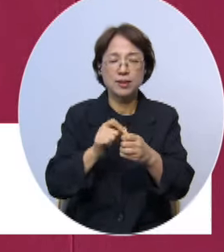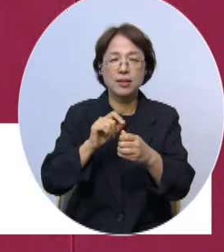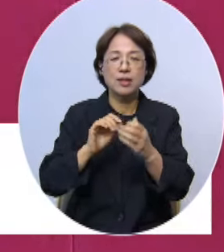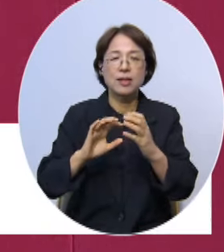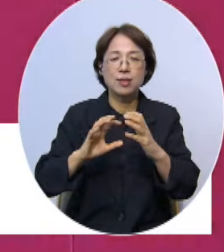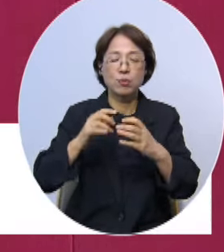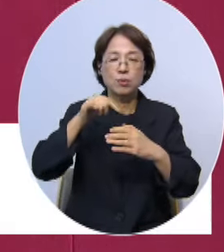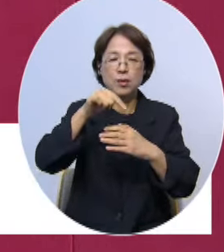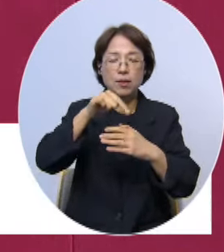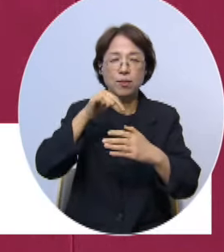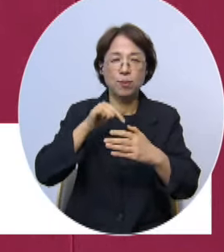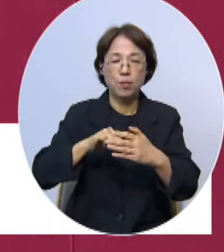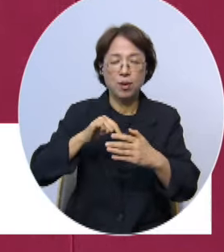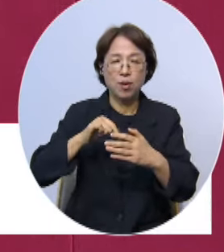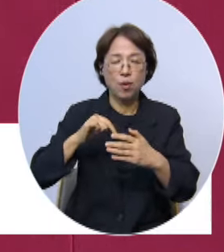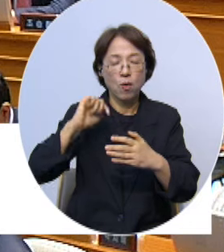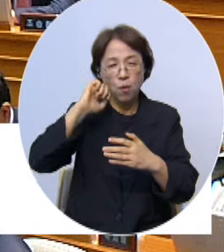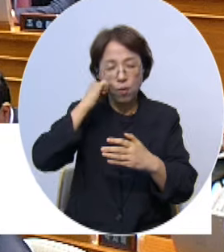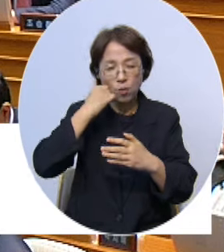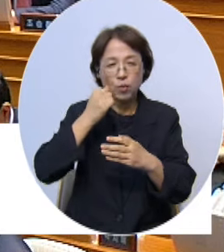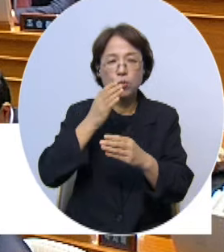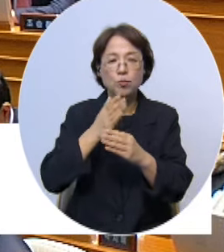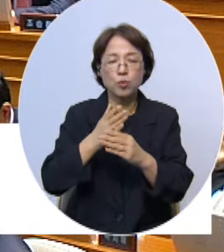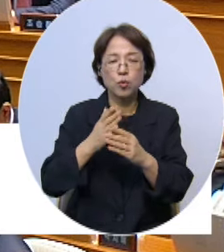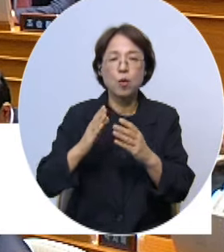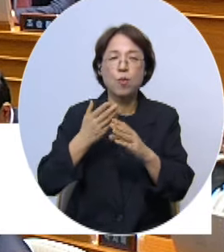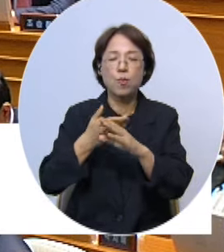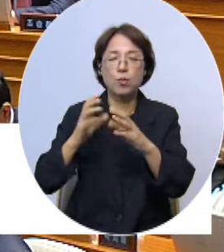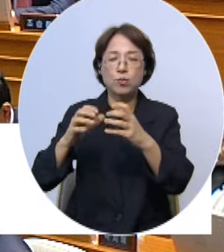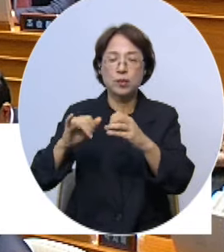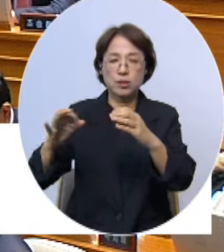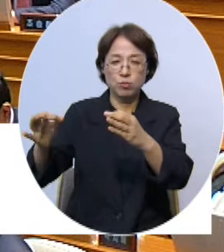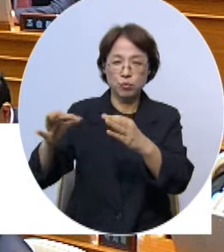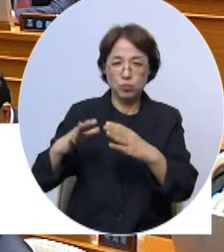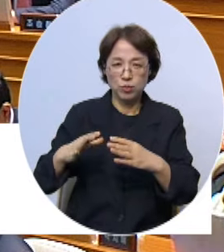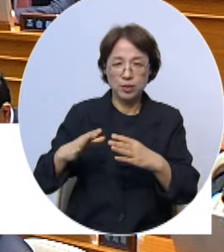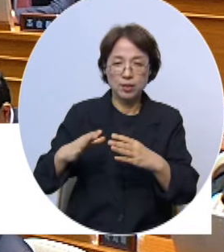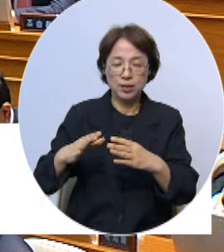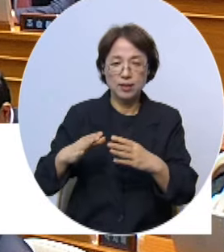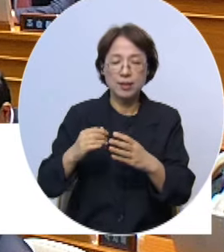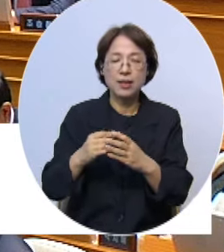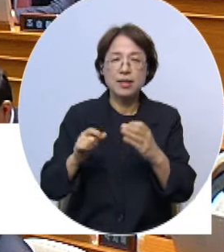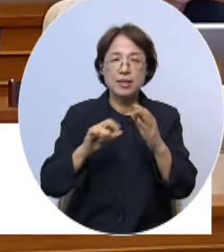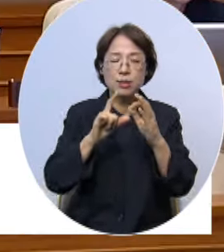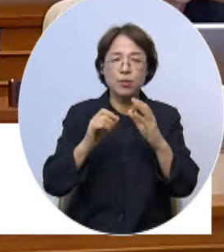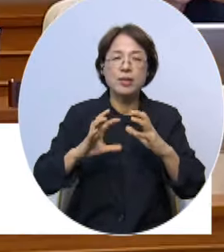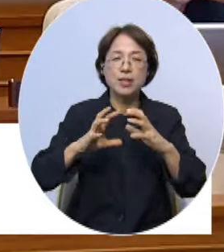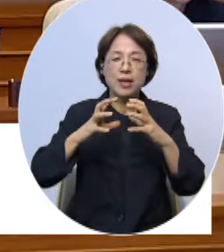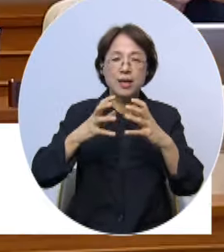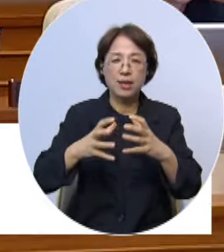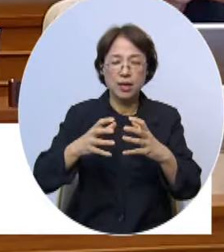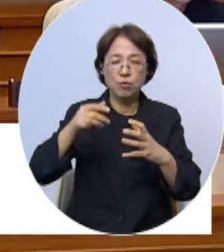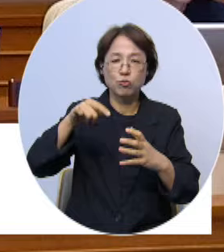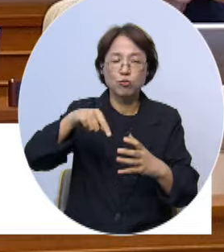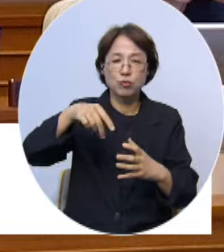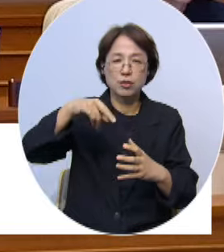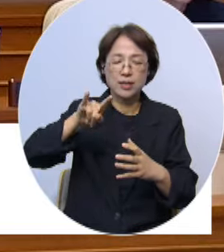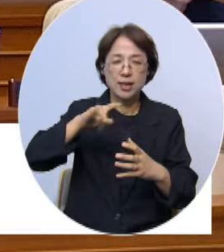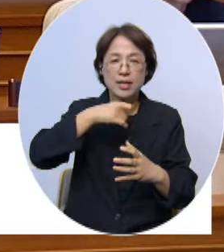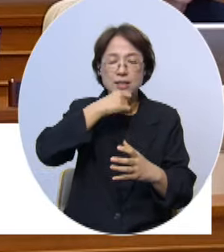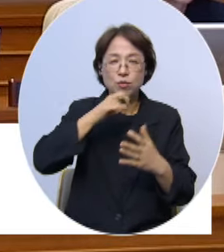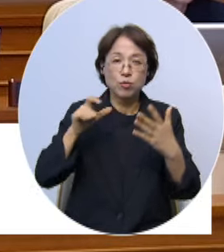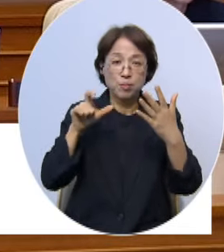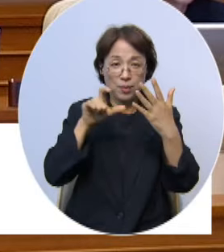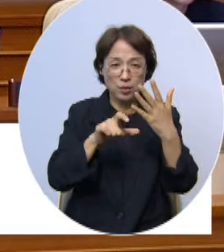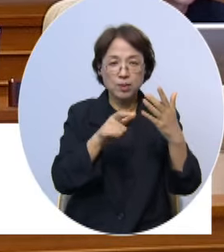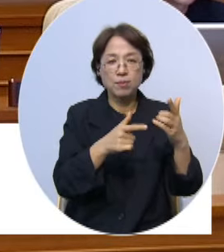실에서 최대 교무의 외국인 투자유치 지난 10월 세계 국채지수 편입 결정 등 경제가 살아나고 있지만 더딘 민생회복